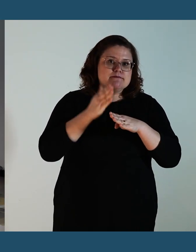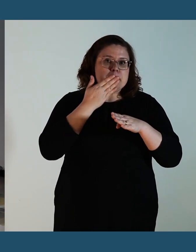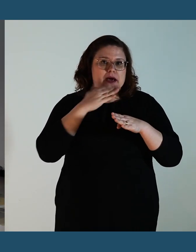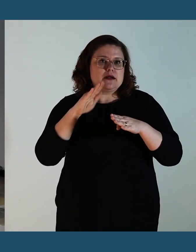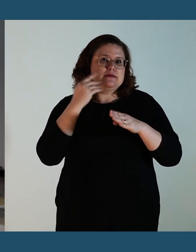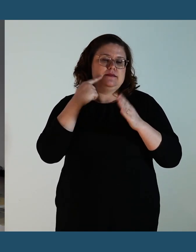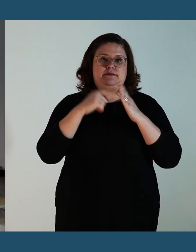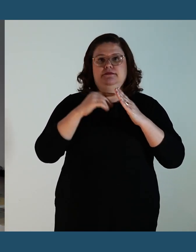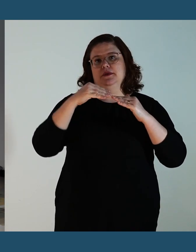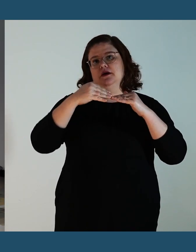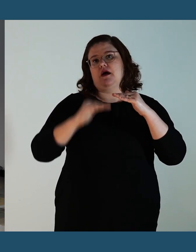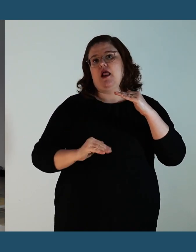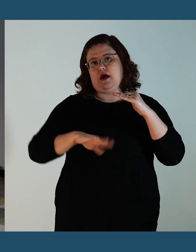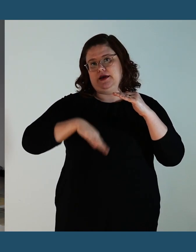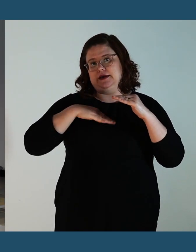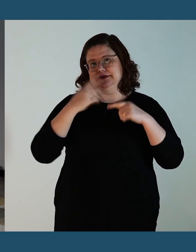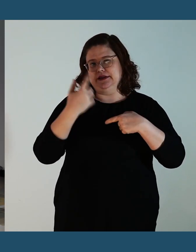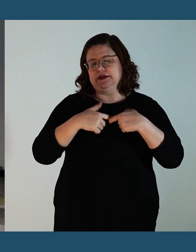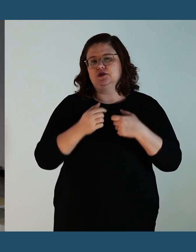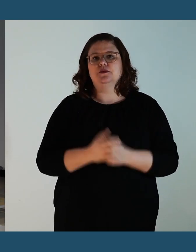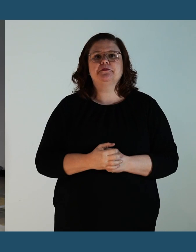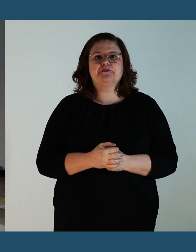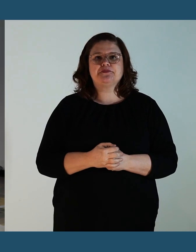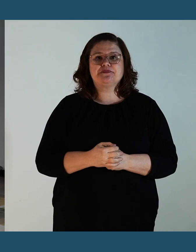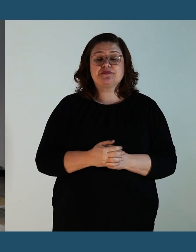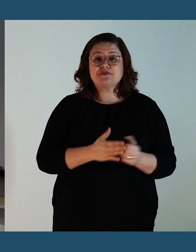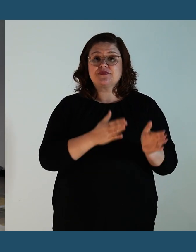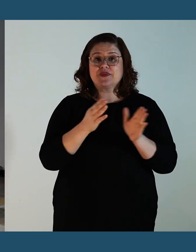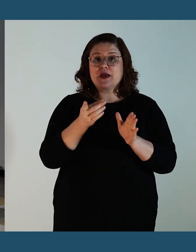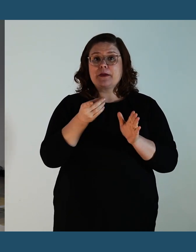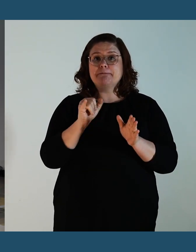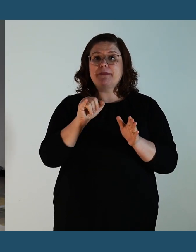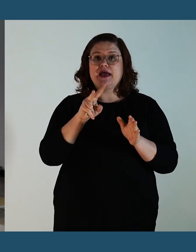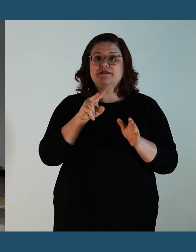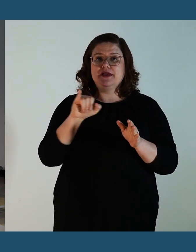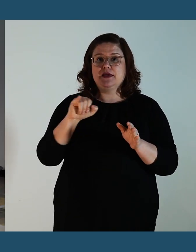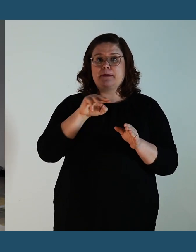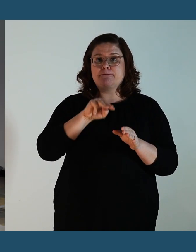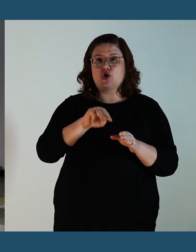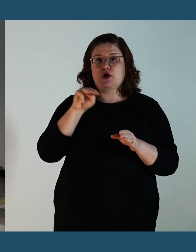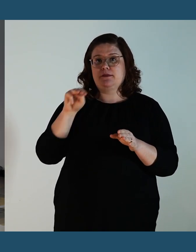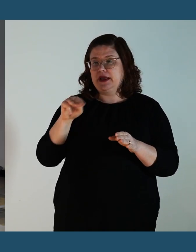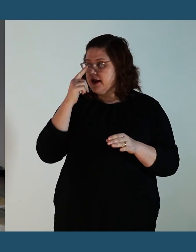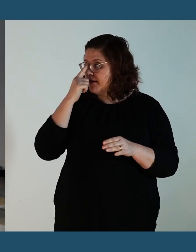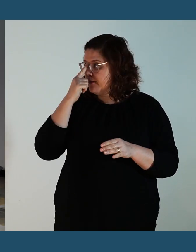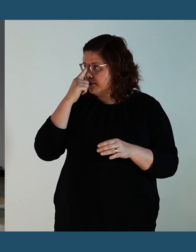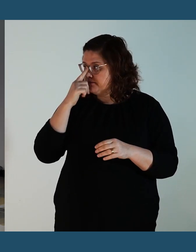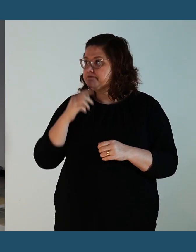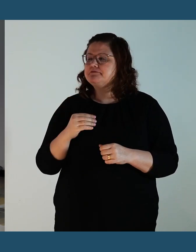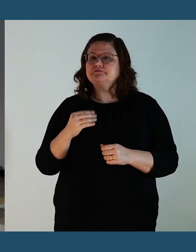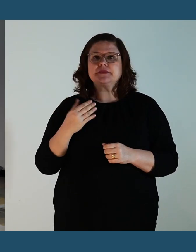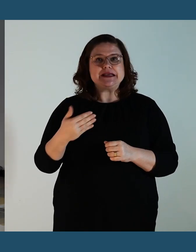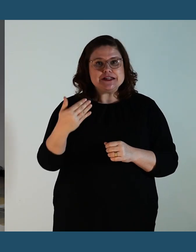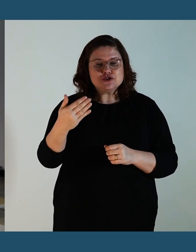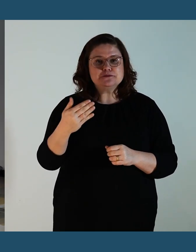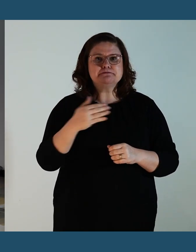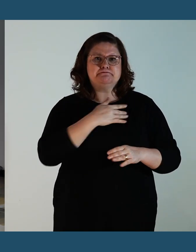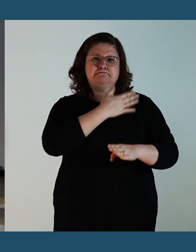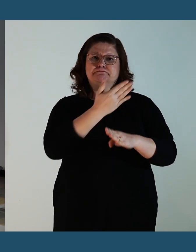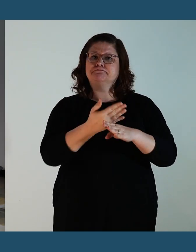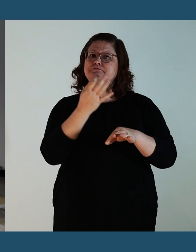osalta. Kiitos. Ja sitten oli seuraavaksi Päivi Mononen Mikkilä, ole hyvä. Joo, kiitoksia. Mä nostaisin esille